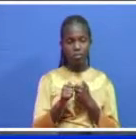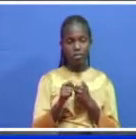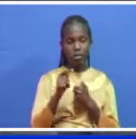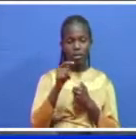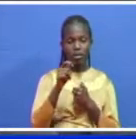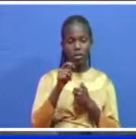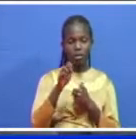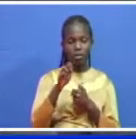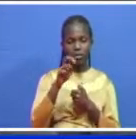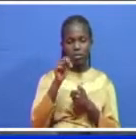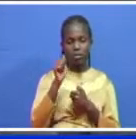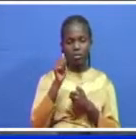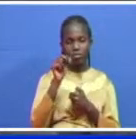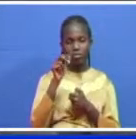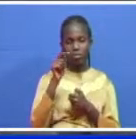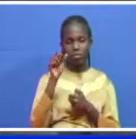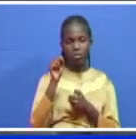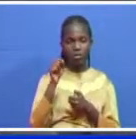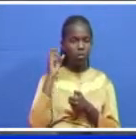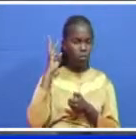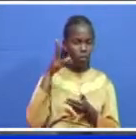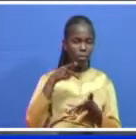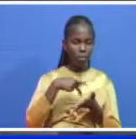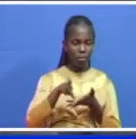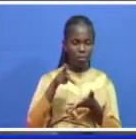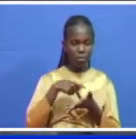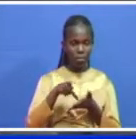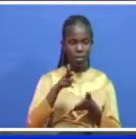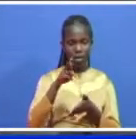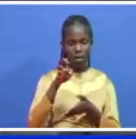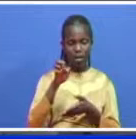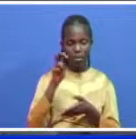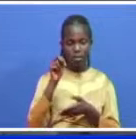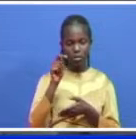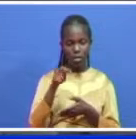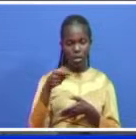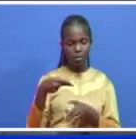tenants wataanza kulipishwa rent ikue juu,